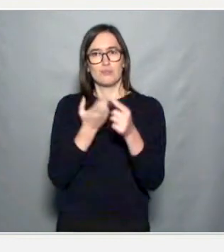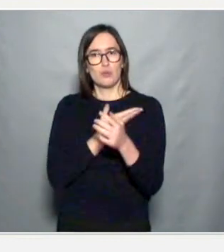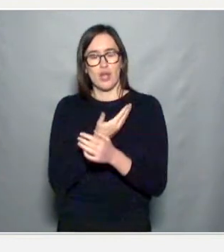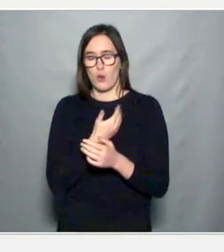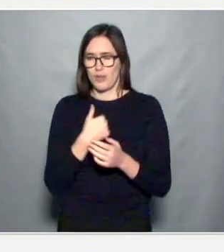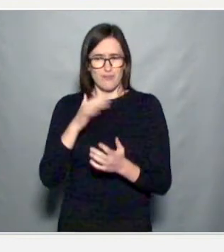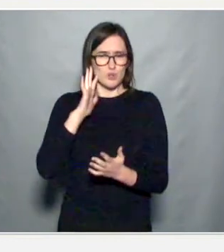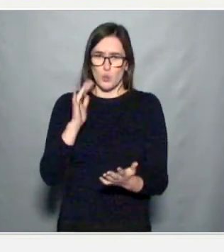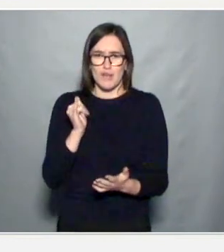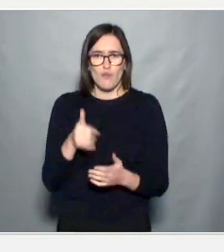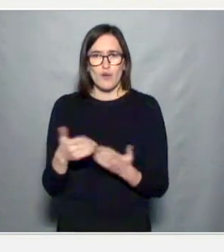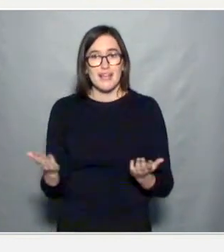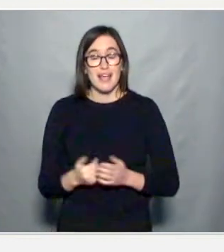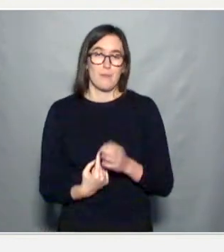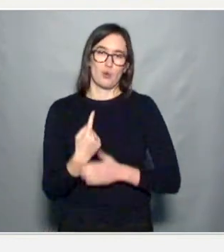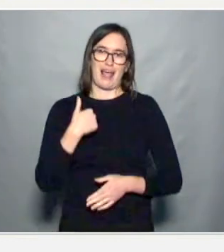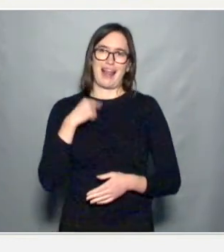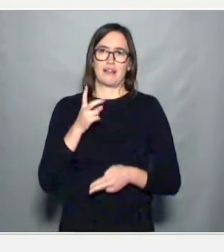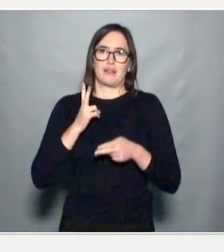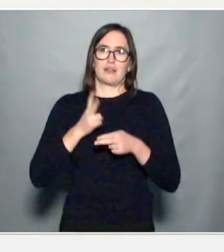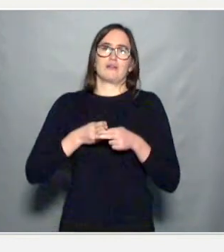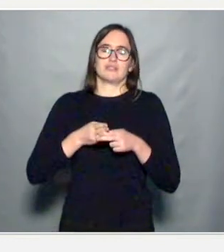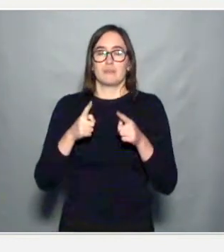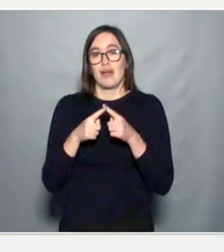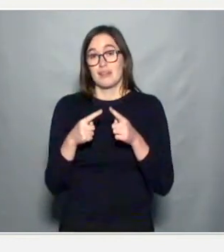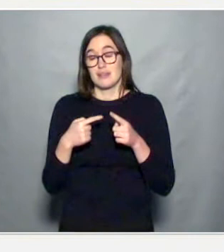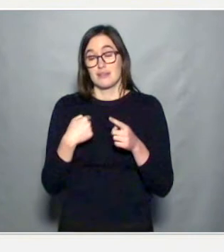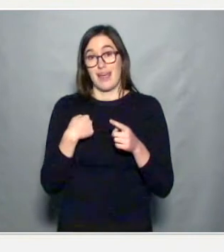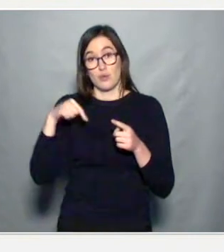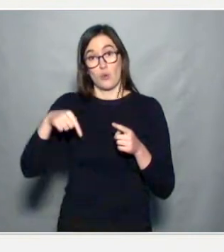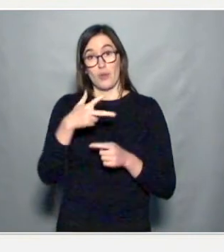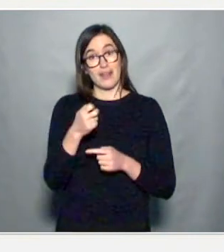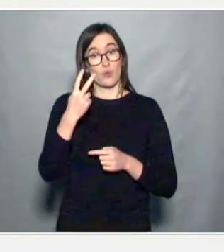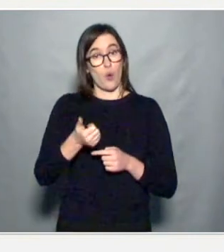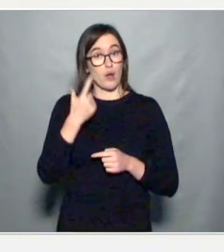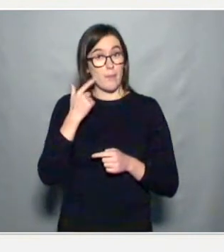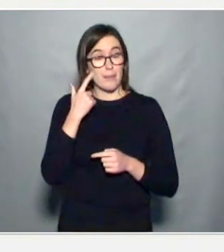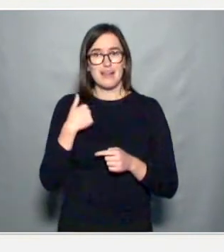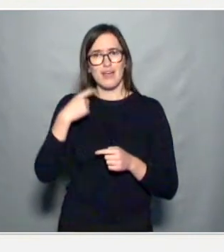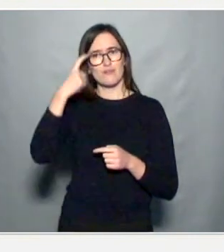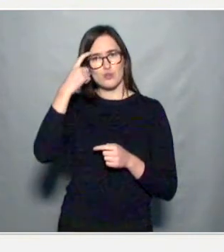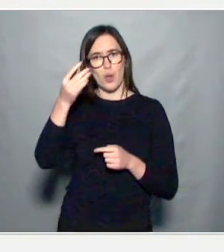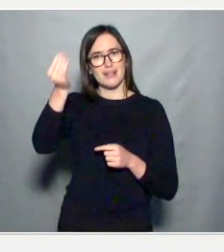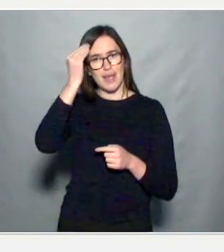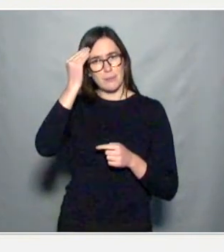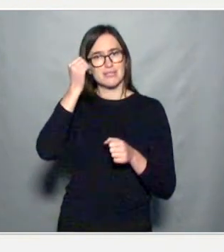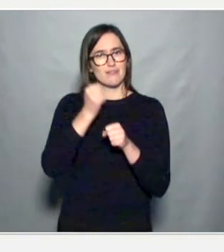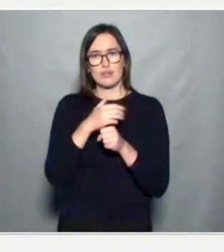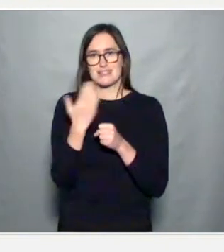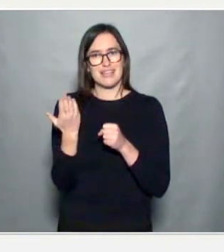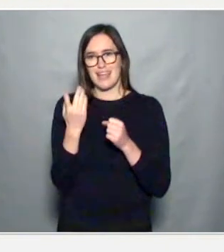varför. Kanske var min trotsiga sida, men nu när jag är 32 år gammal har jag också förstått att kepsen inte är